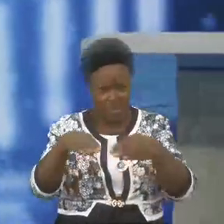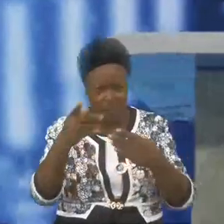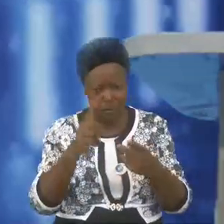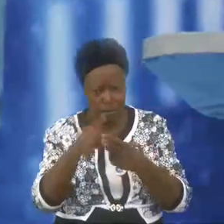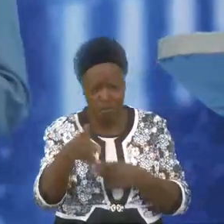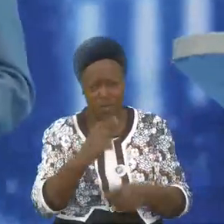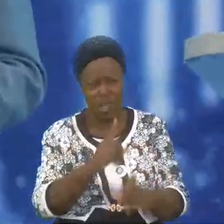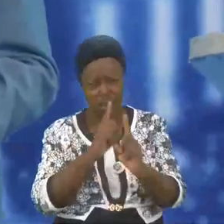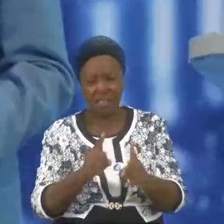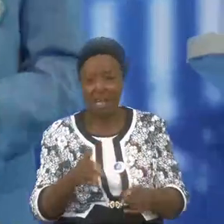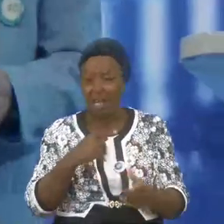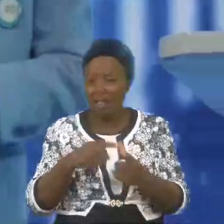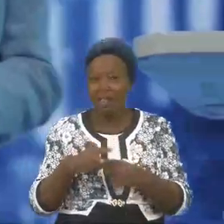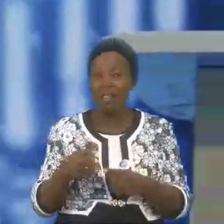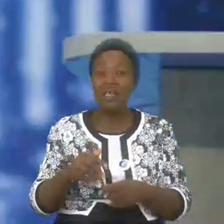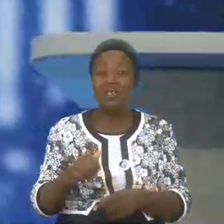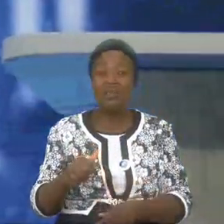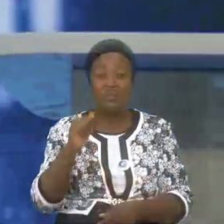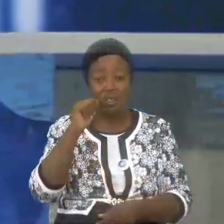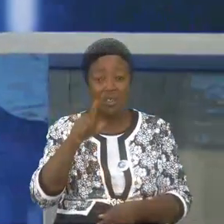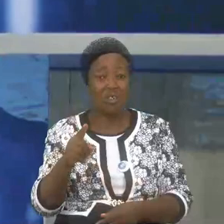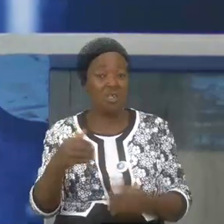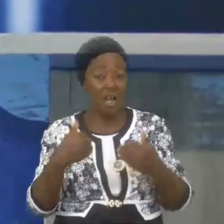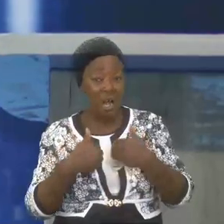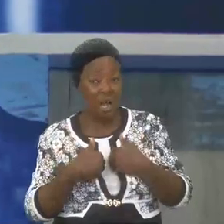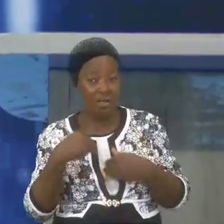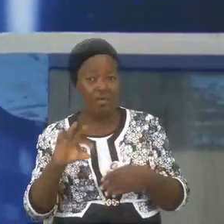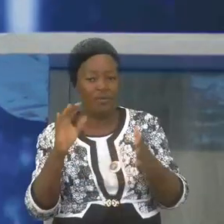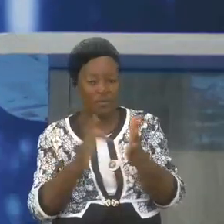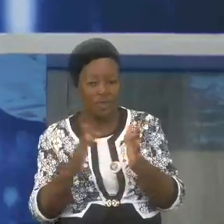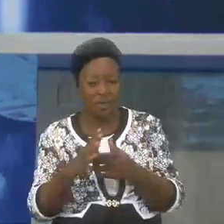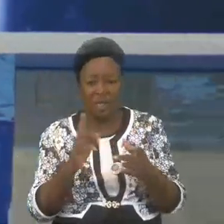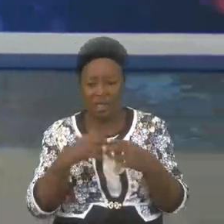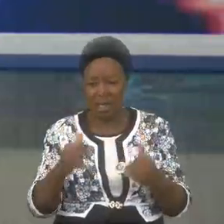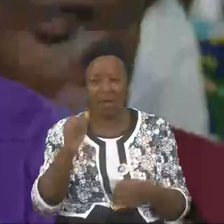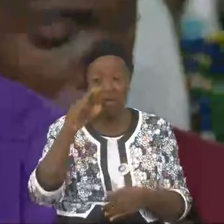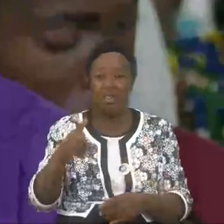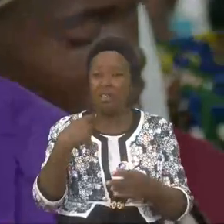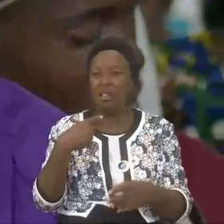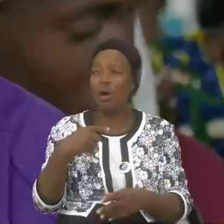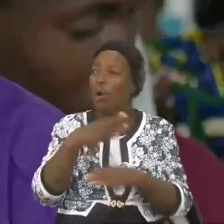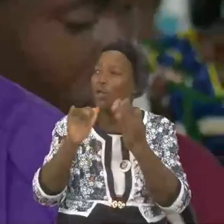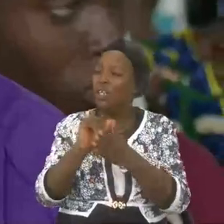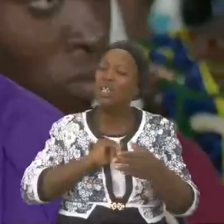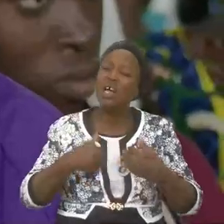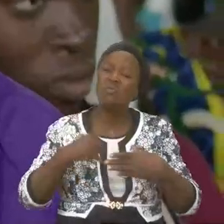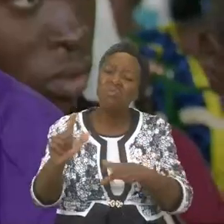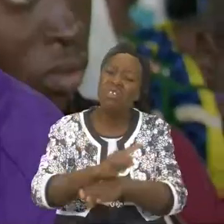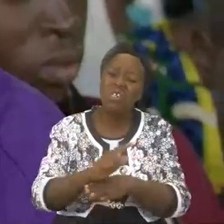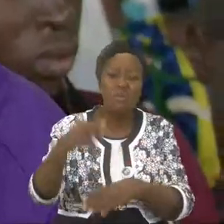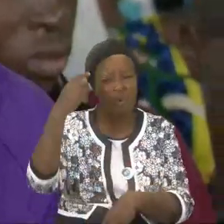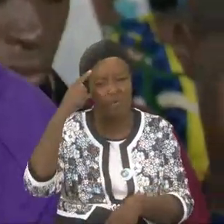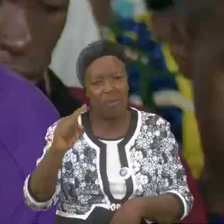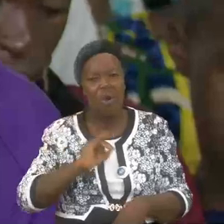le donnerai. Alors, elle a entendu parler de Jésus. Elle dit, tout ce pourquoi j'ai